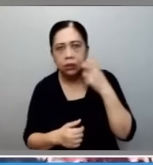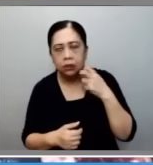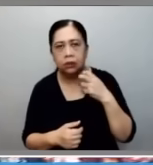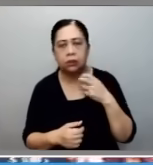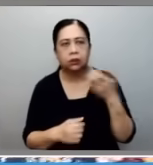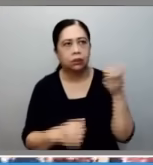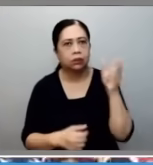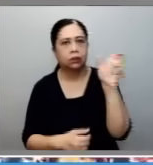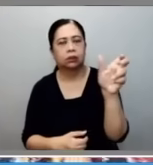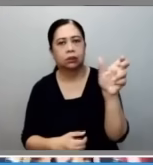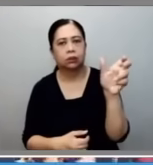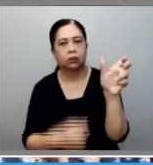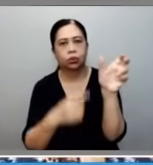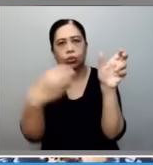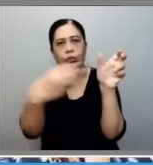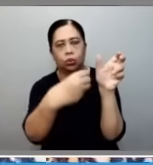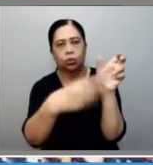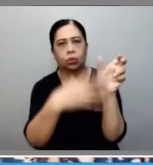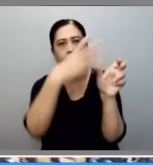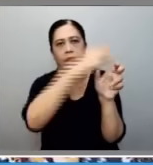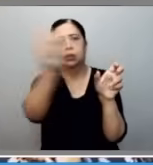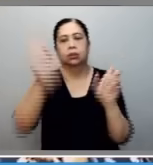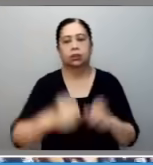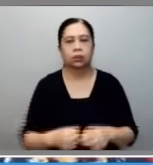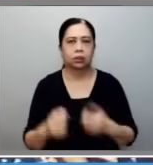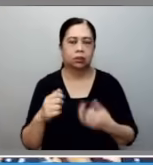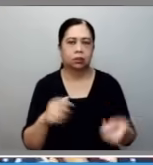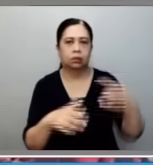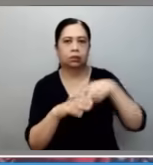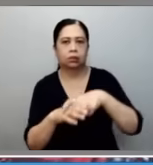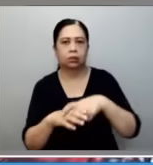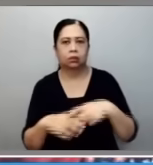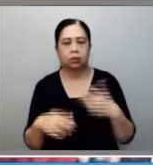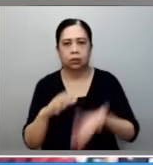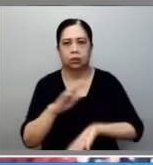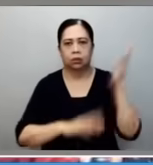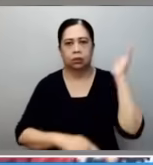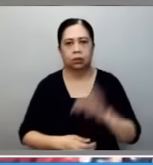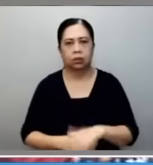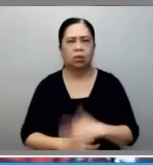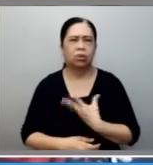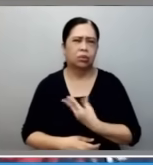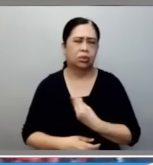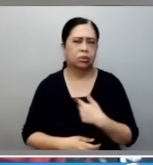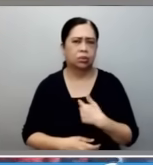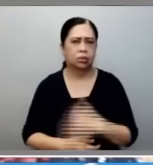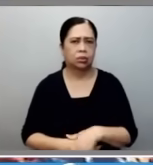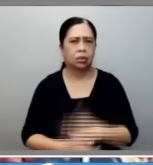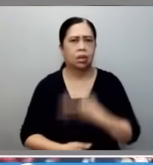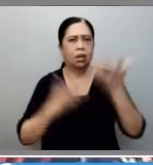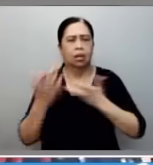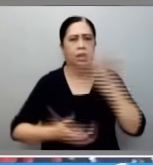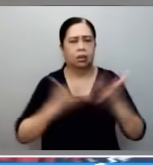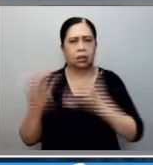ko ng kamay ko, hinablot niya tapos saka tumakbo. Takot ako eh. Nagsisigaw na ako kasi